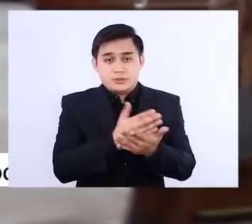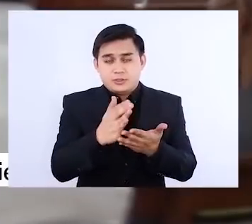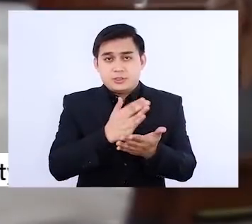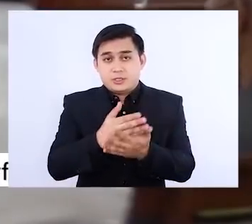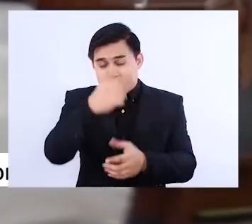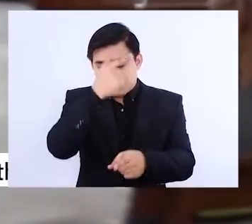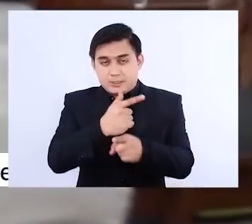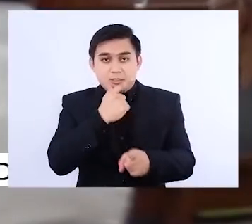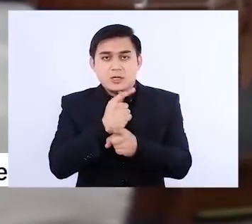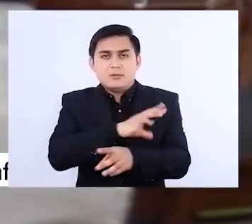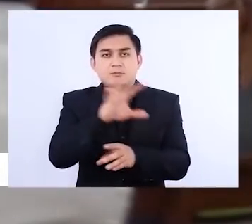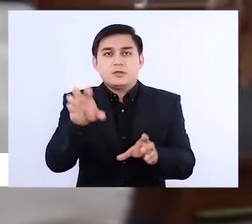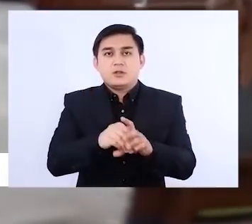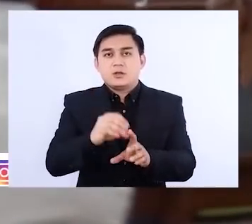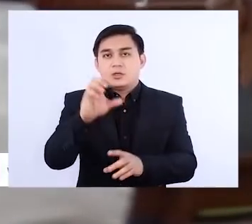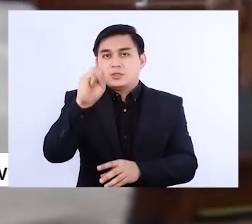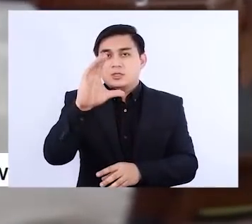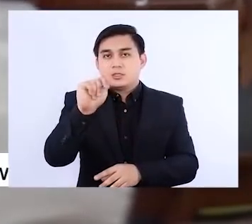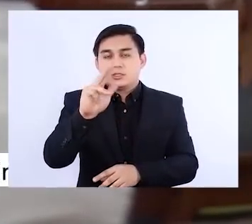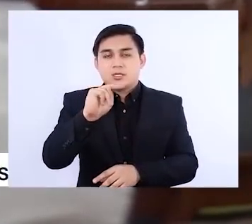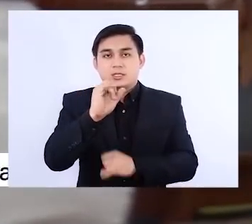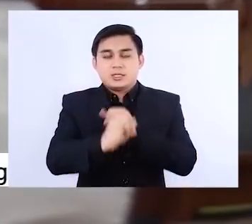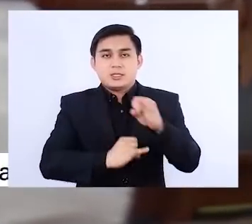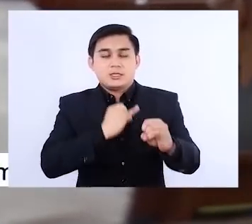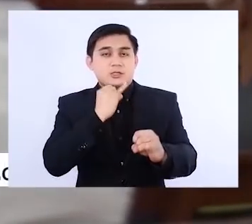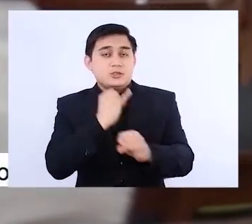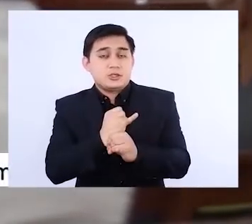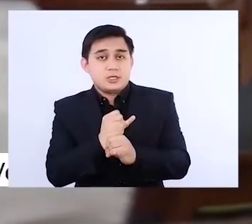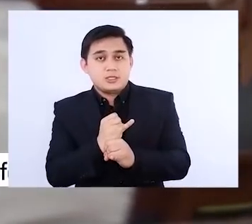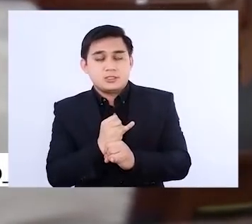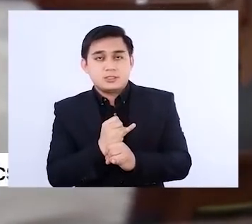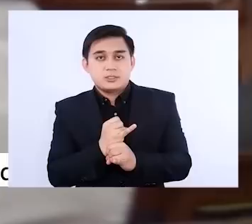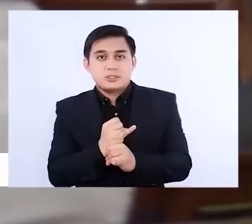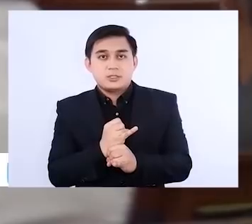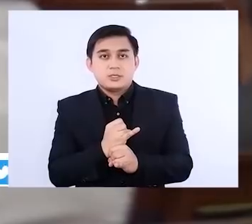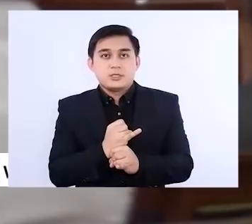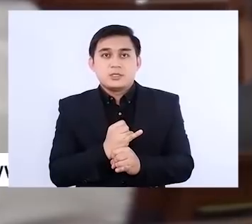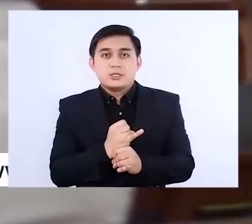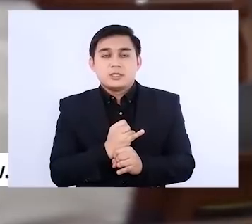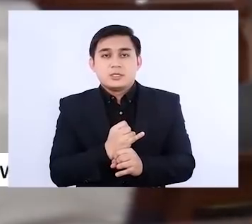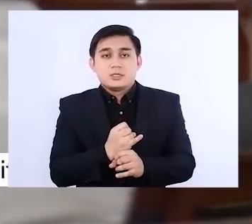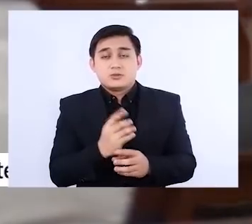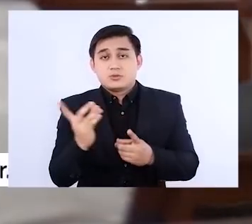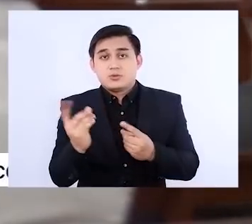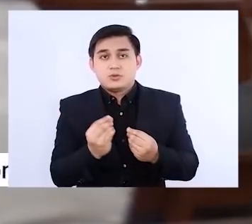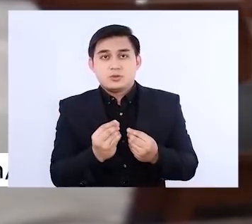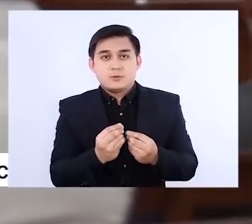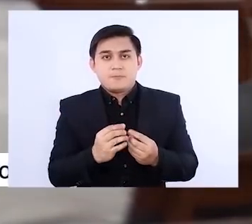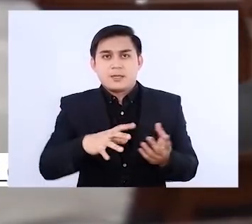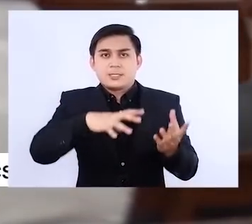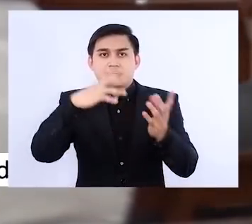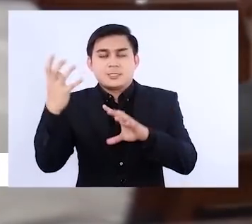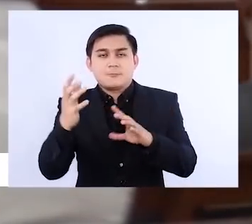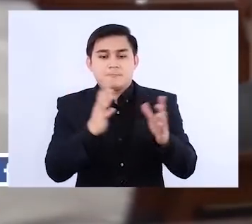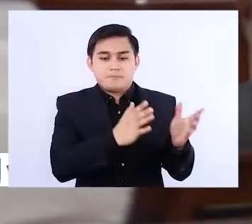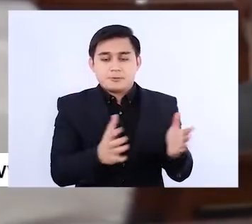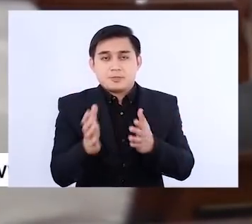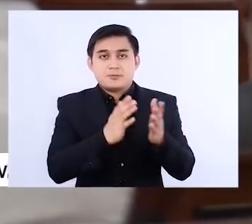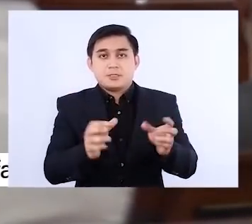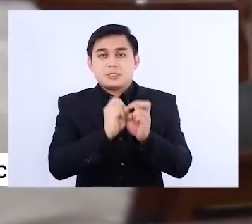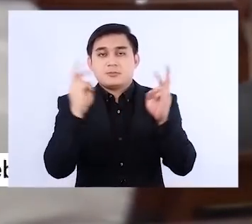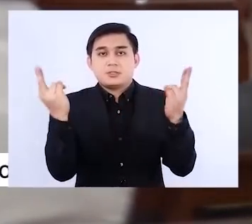na kabilang sa SCAN International o Society of Communicators and Networkers sa isinagawang Disaster Preparedness